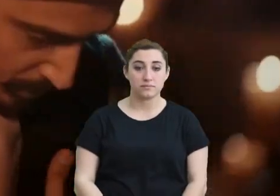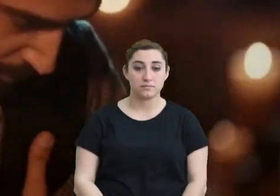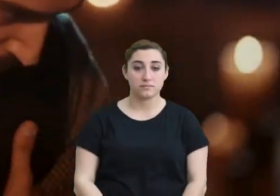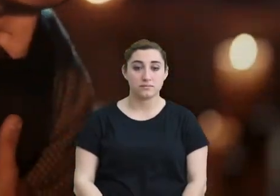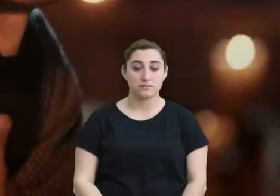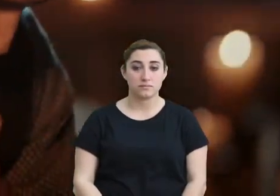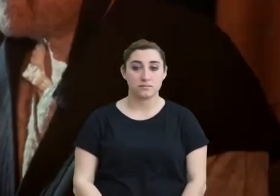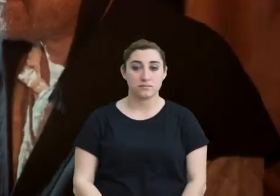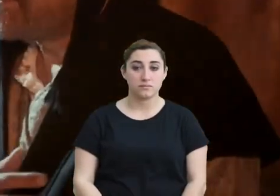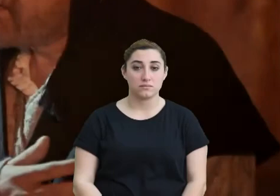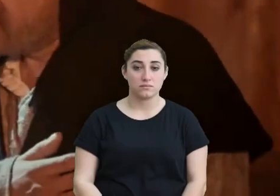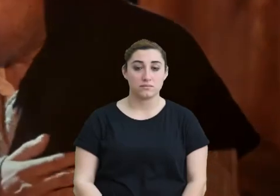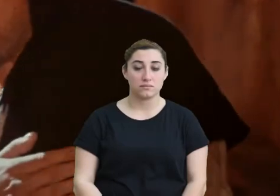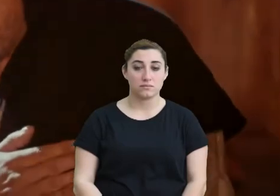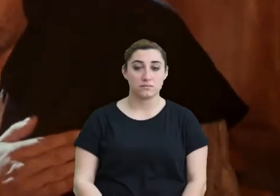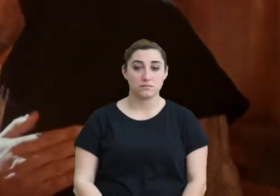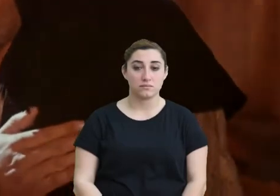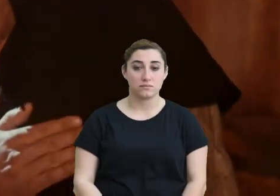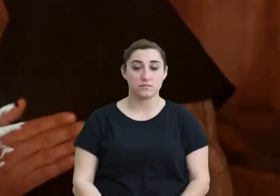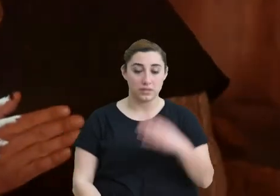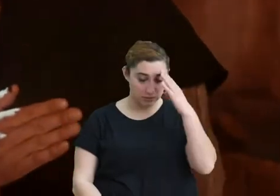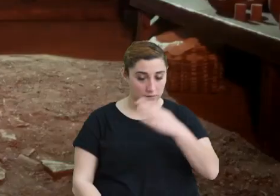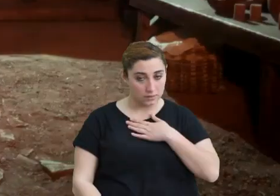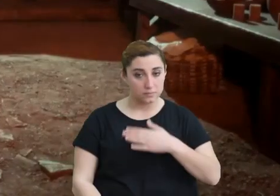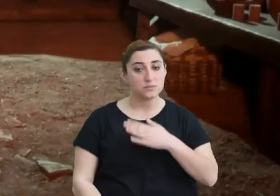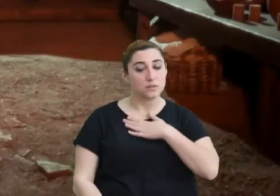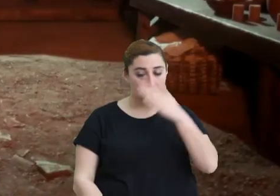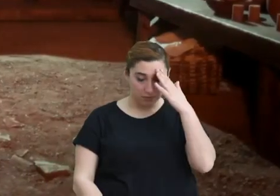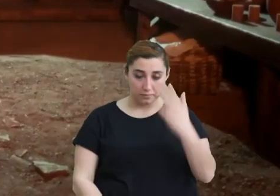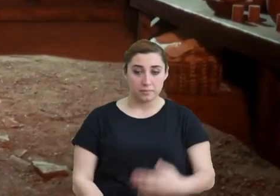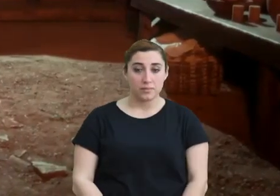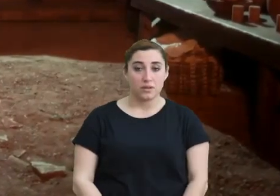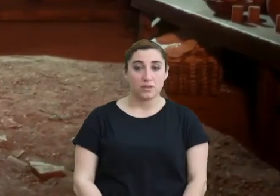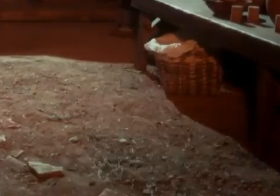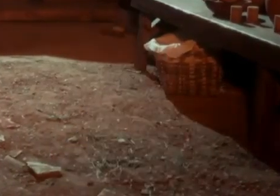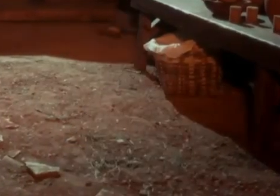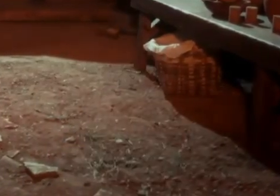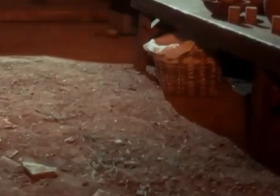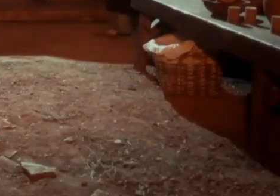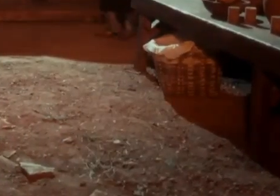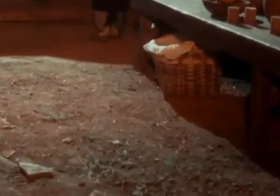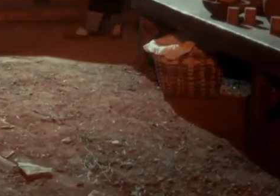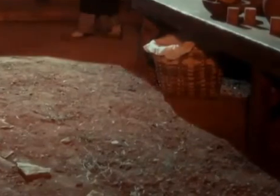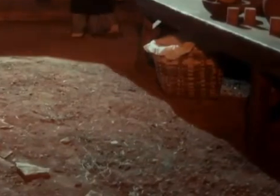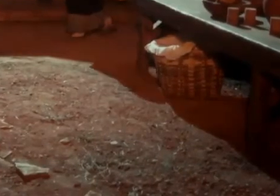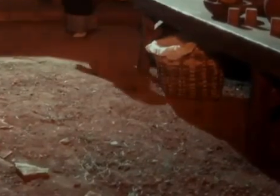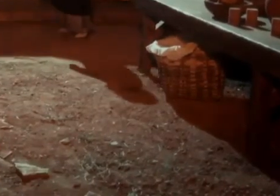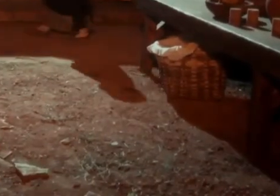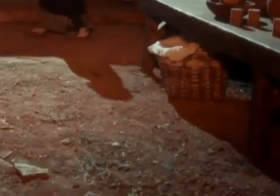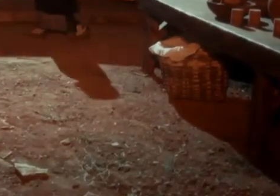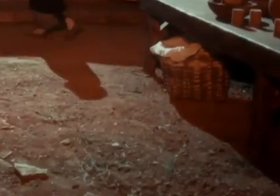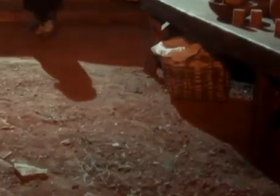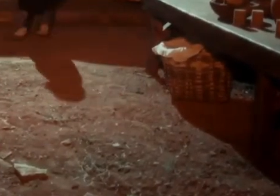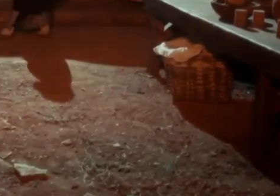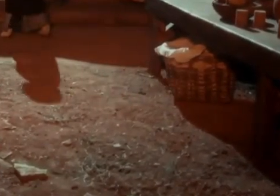altlarına sıkıştırılıp omuzlar dikildi. Esselamu aleyküm. Aleyküm selam. Şeyh elini